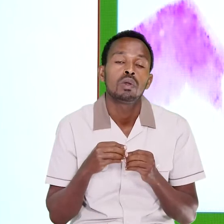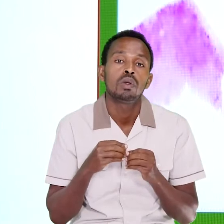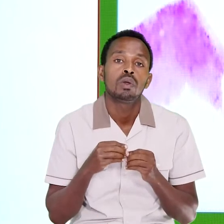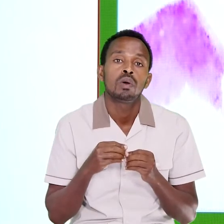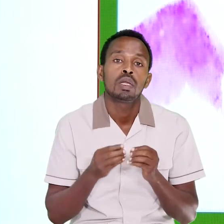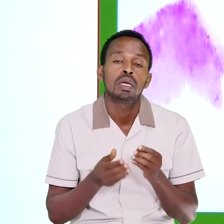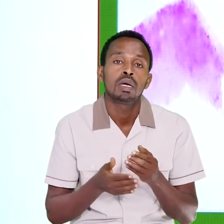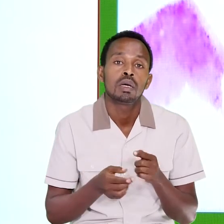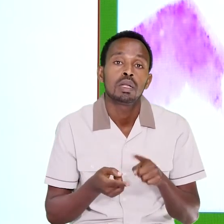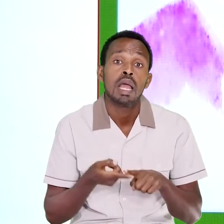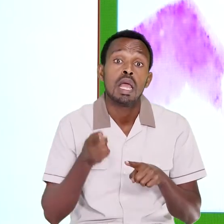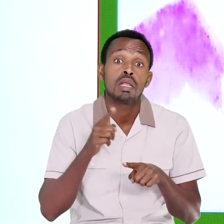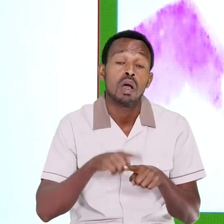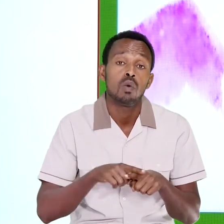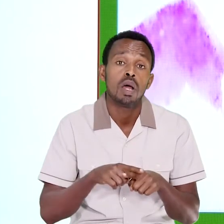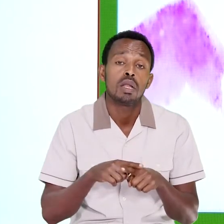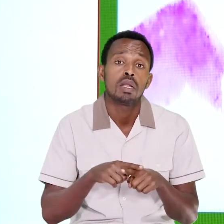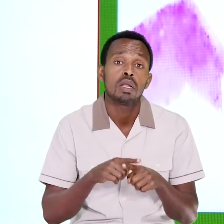dacha'uun soorata qabuu didu.